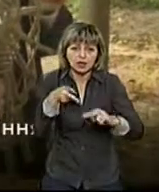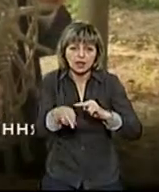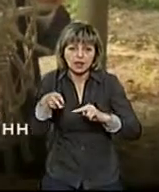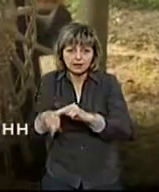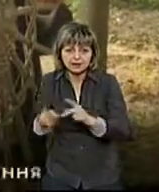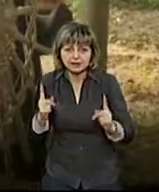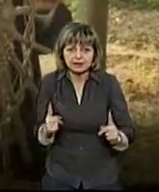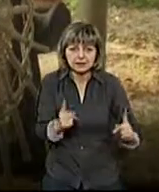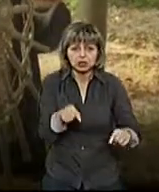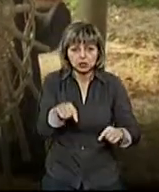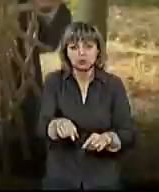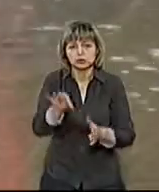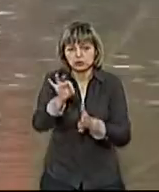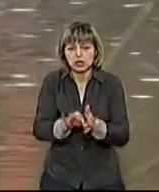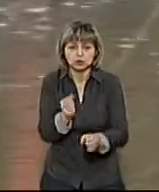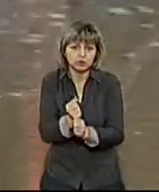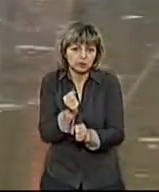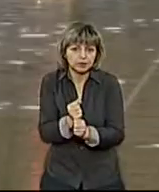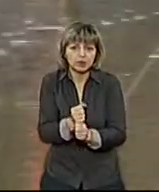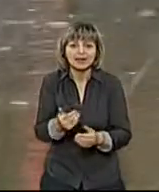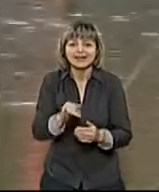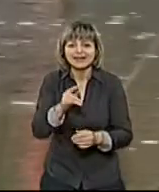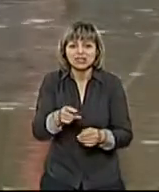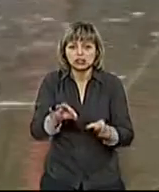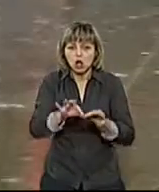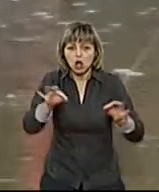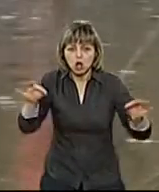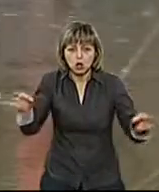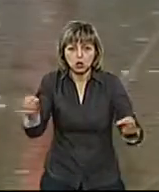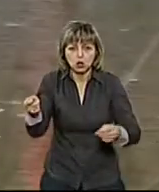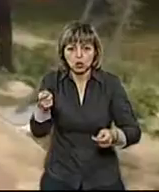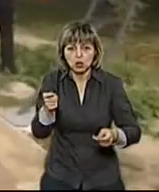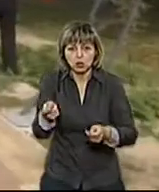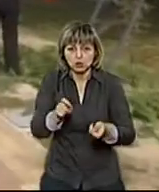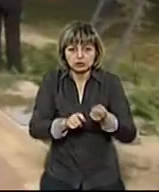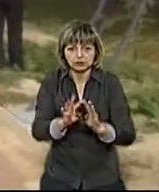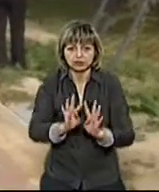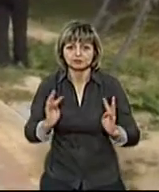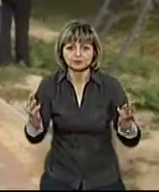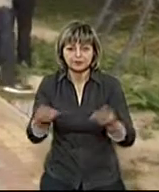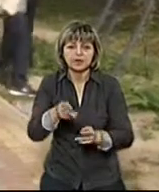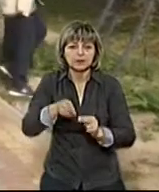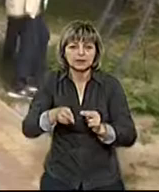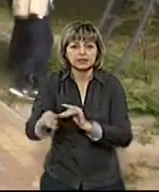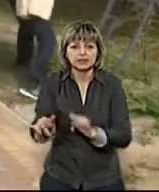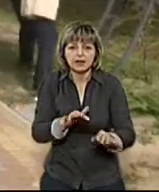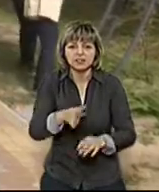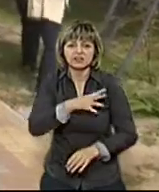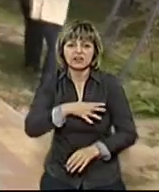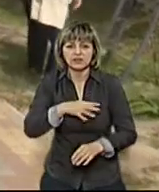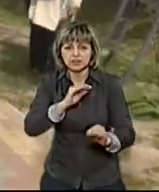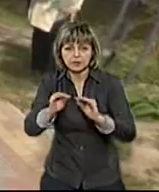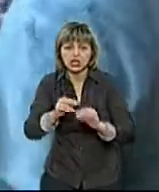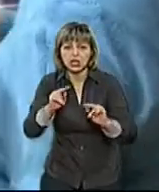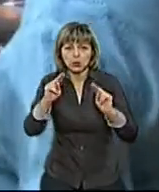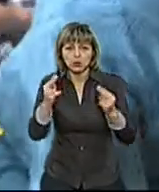прямо тут же і виготовляю. І з лози буде виплетена жива бесідка. Наприкінці акції ветерани прикрасили